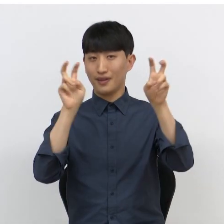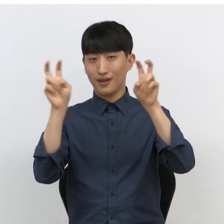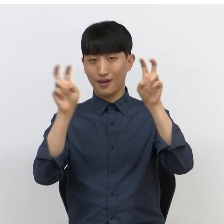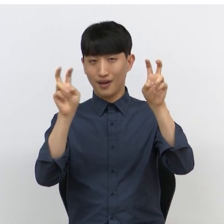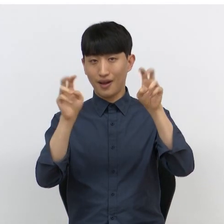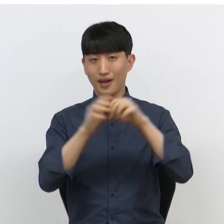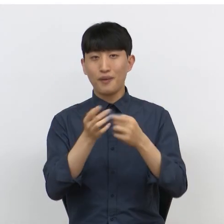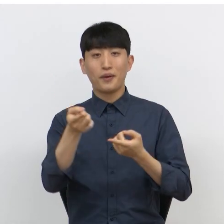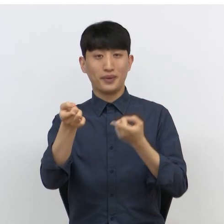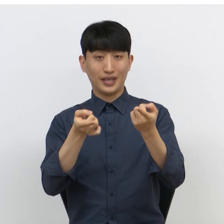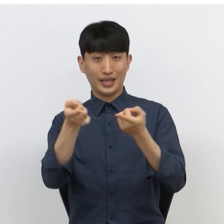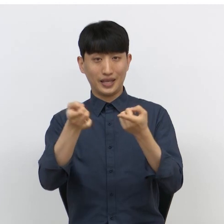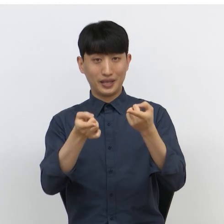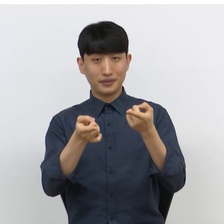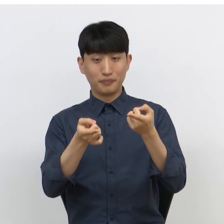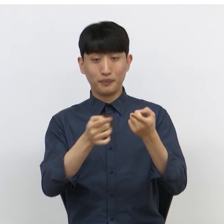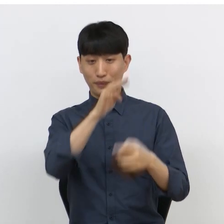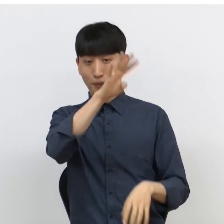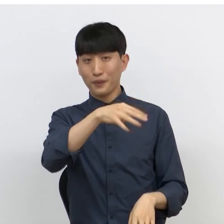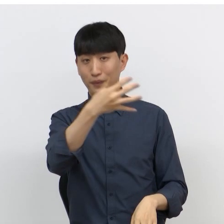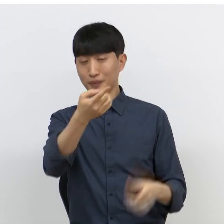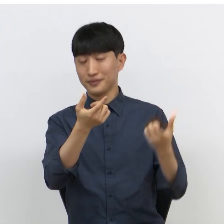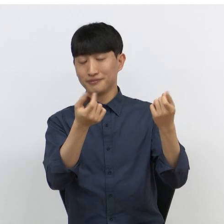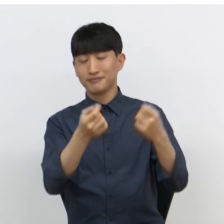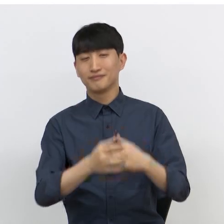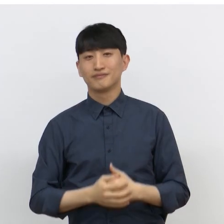매핑 화면을 보여주고 있습니다.